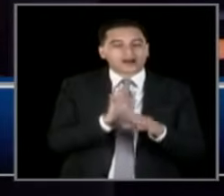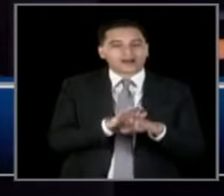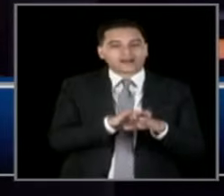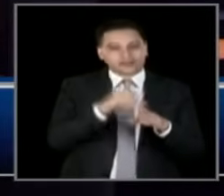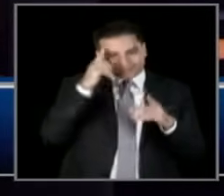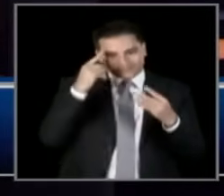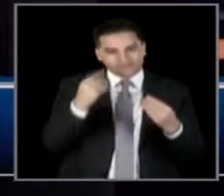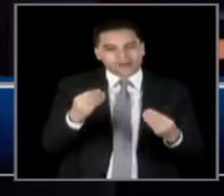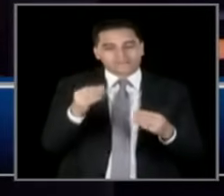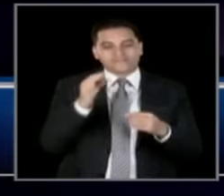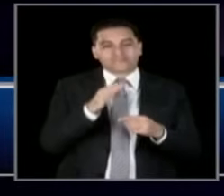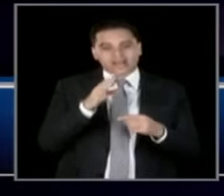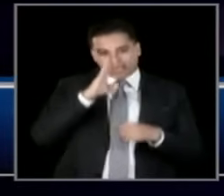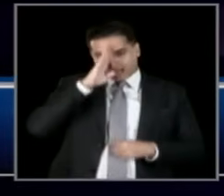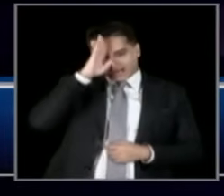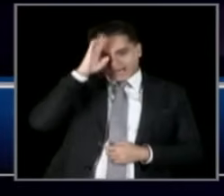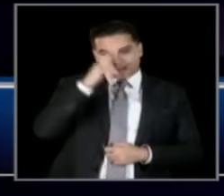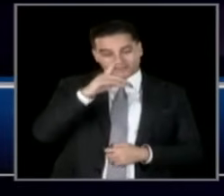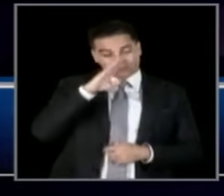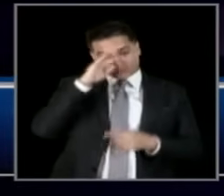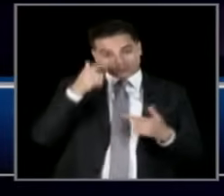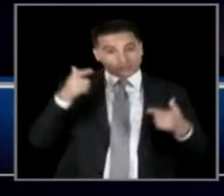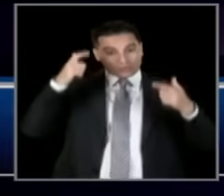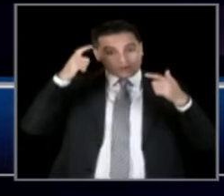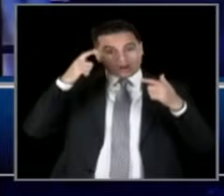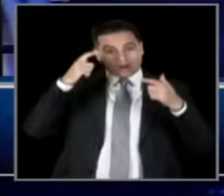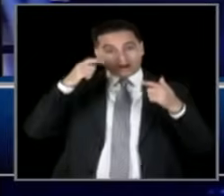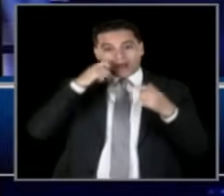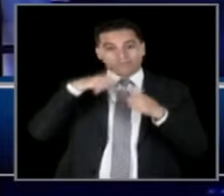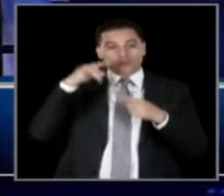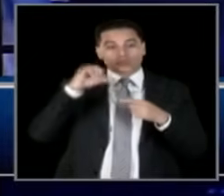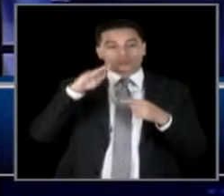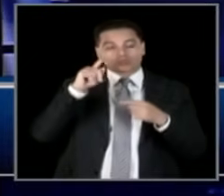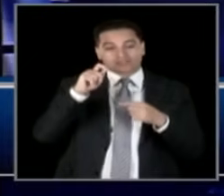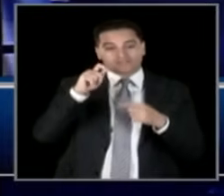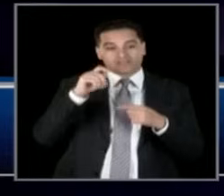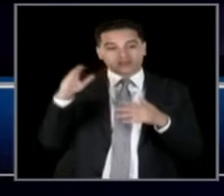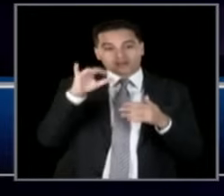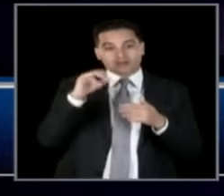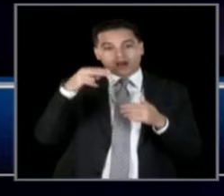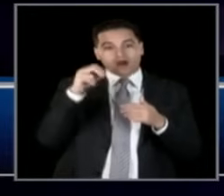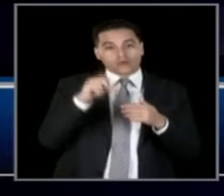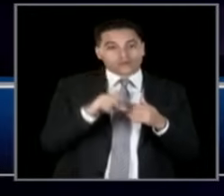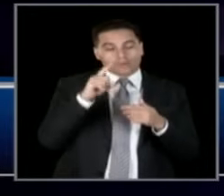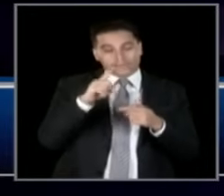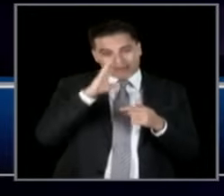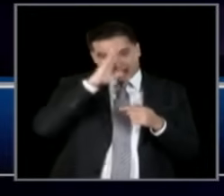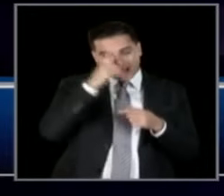بقى؟ العراق. السلطان أبو يوسف يعقوب في العراق.